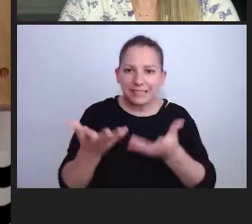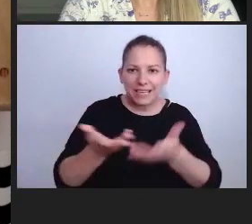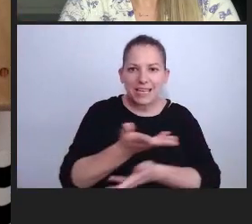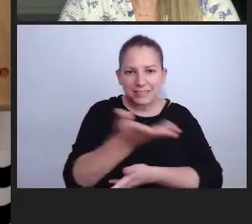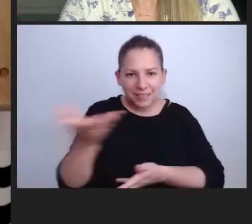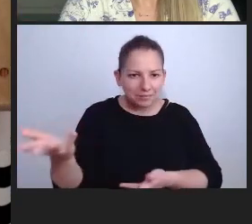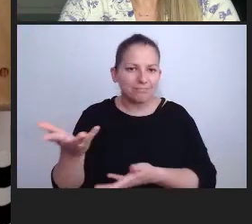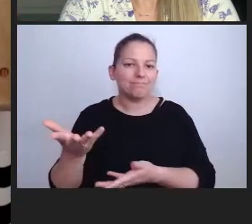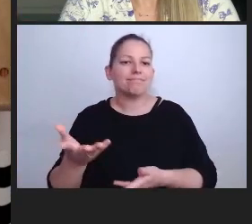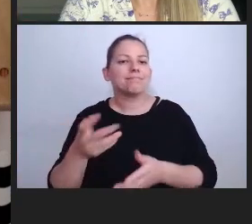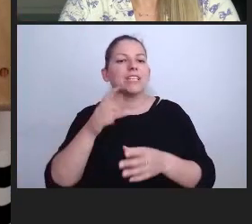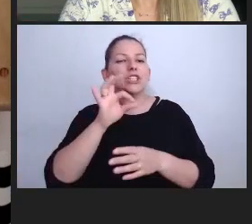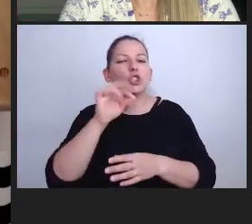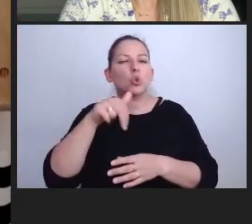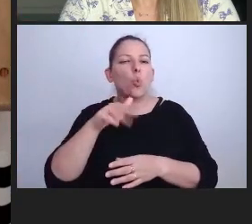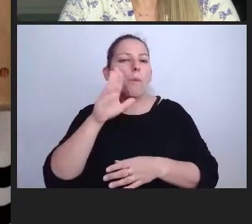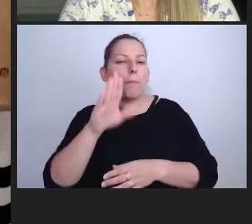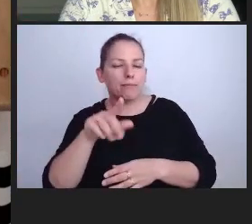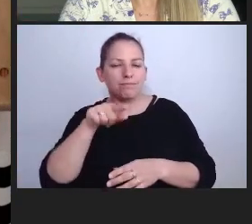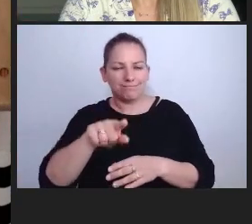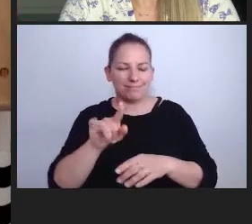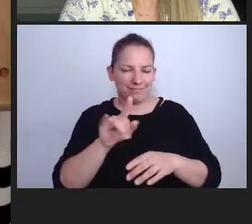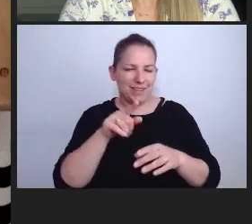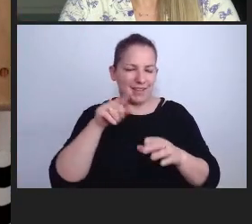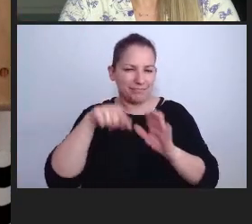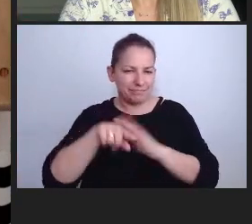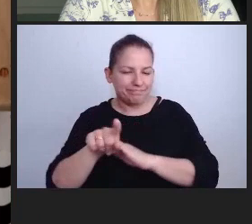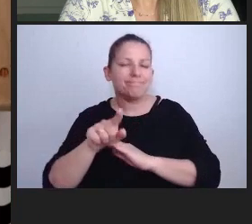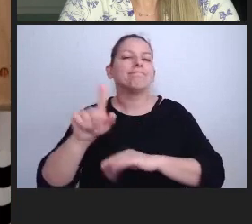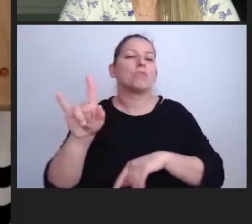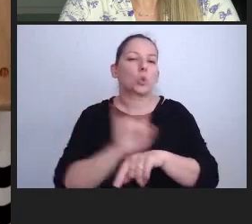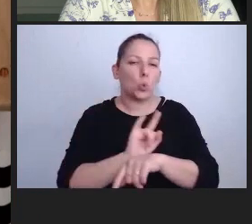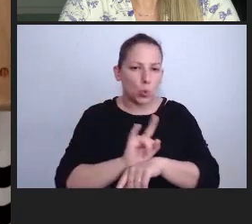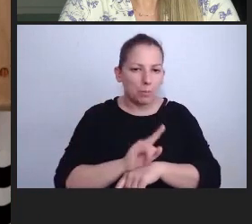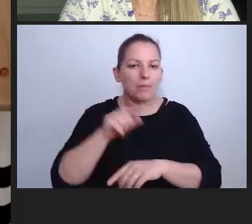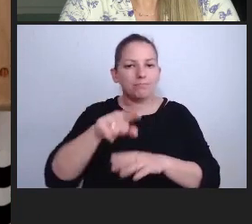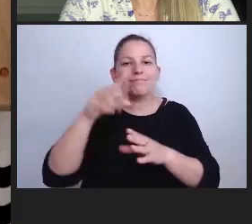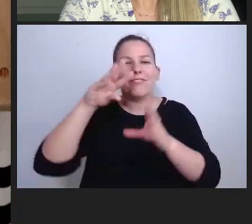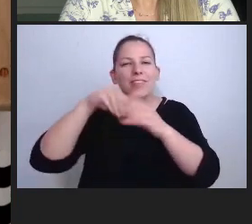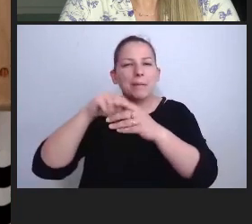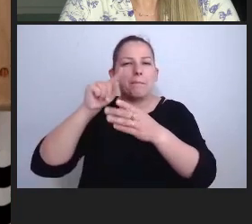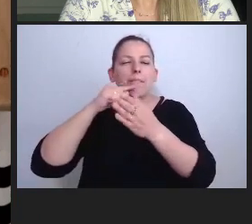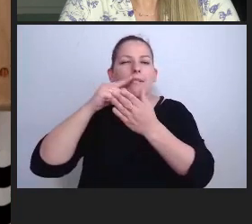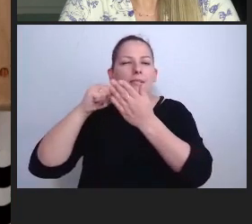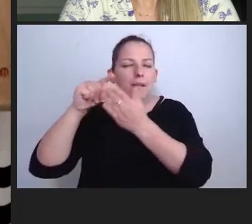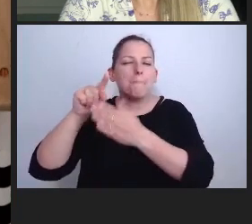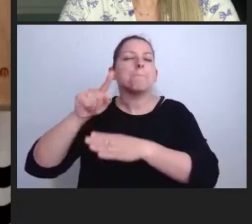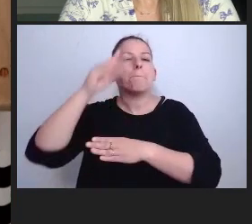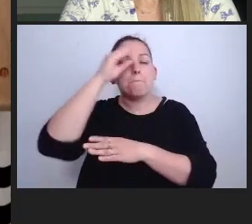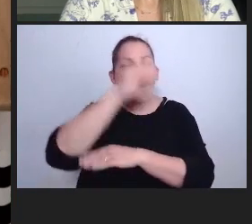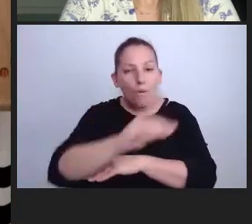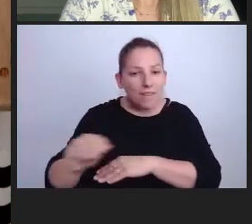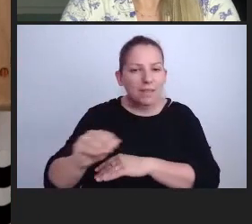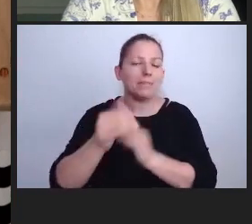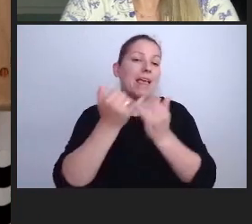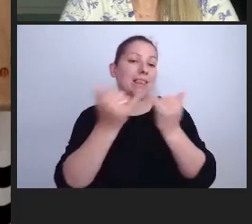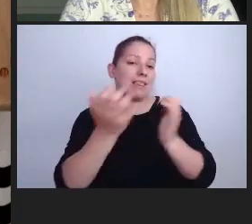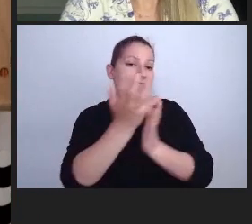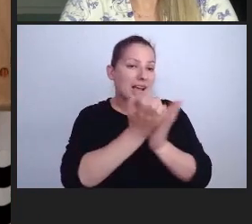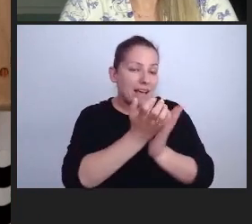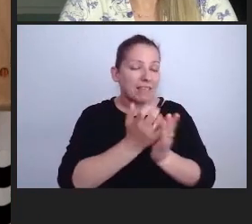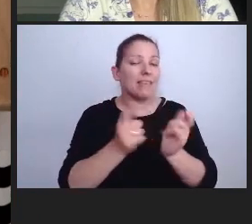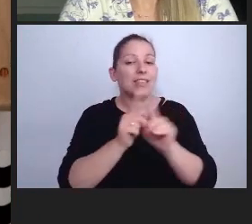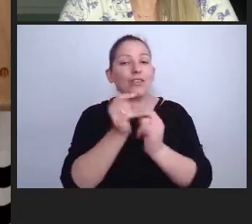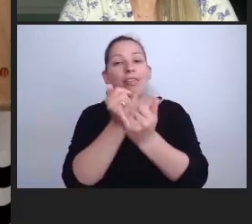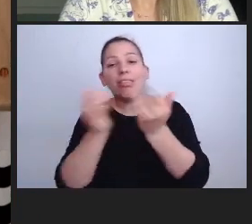żeby zasubskrybować nasz kanał na YouTubie, odznaczyć tam powiadomienia, a na pewno to nagranie i różne inne nagrania